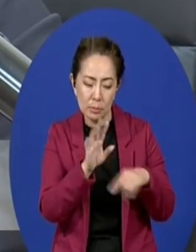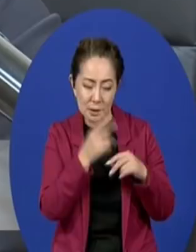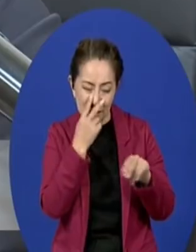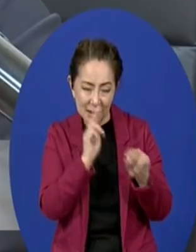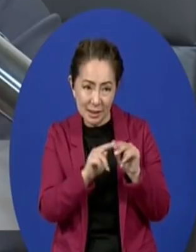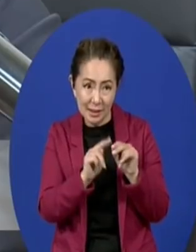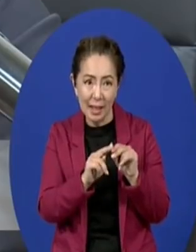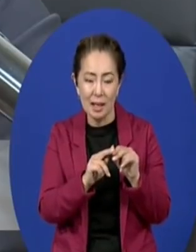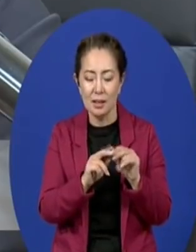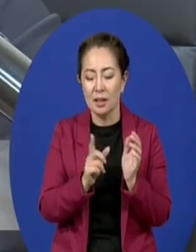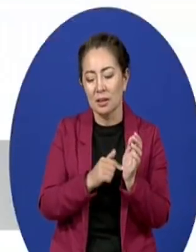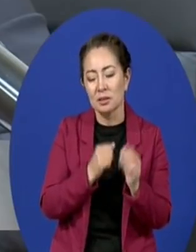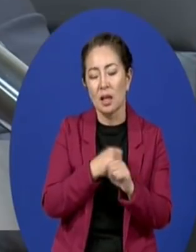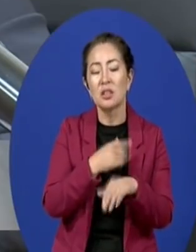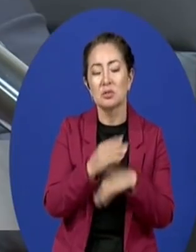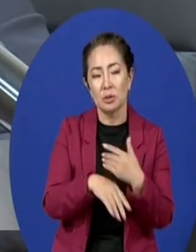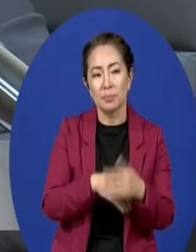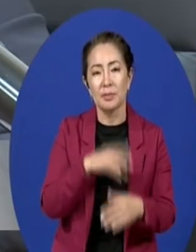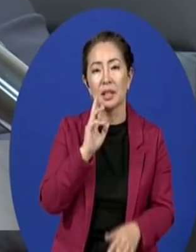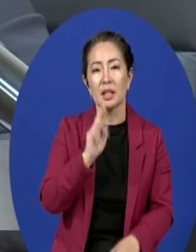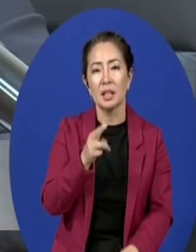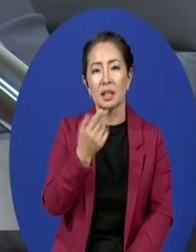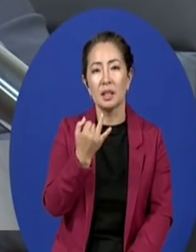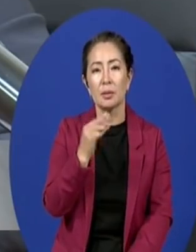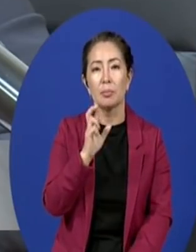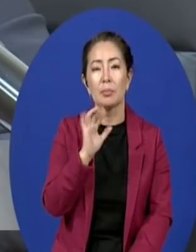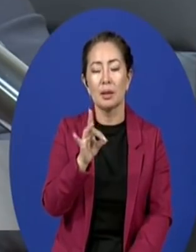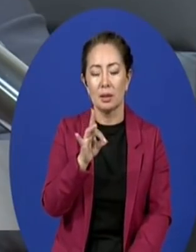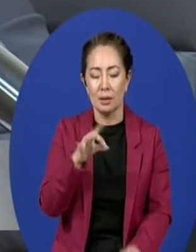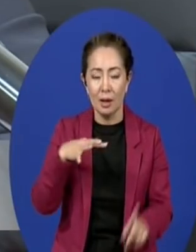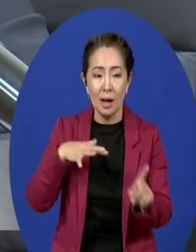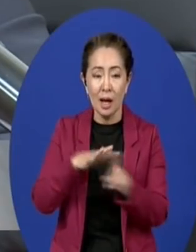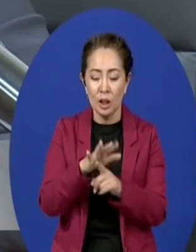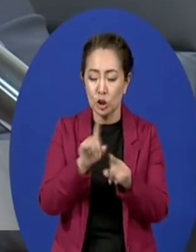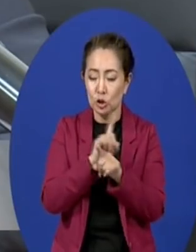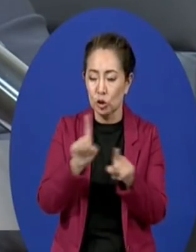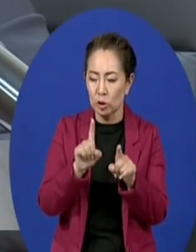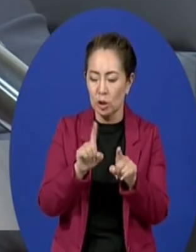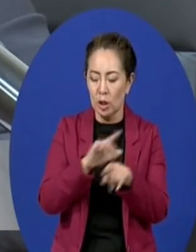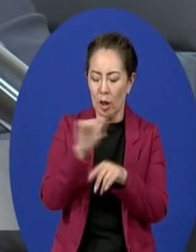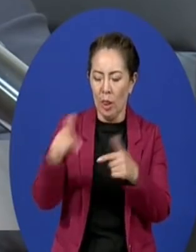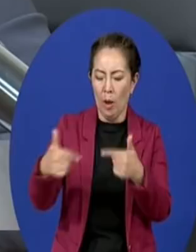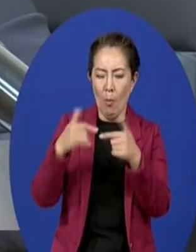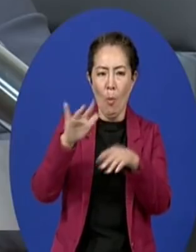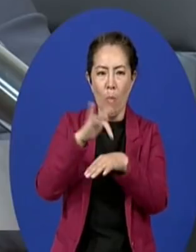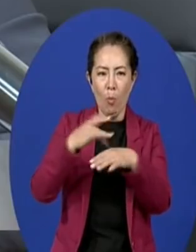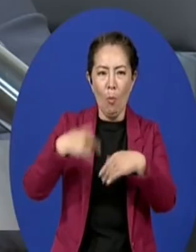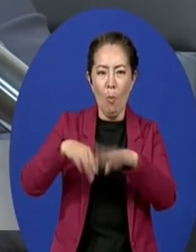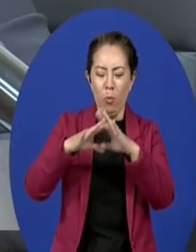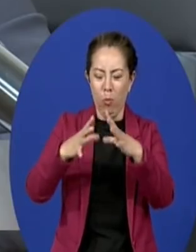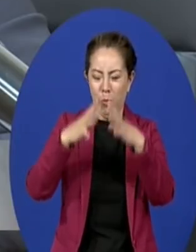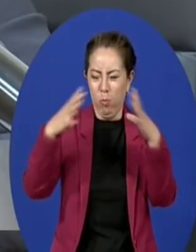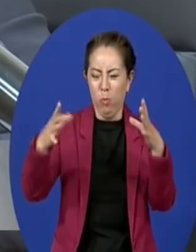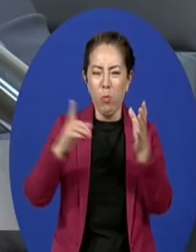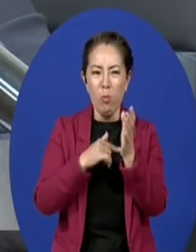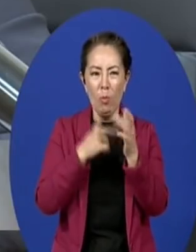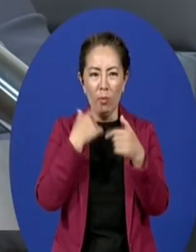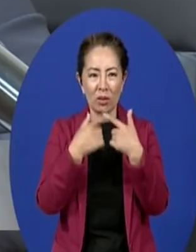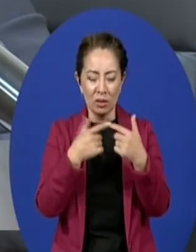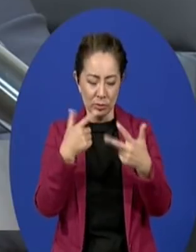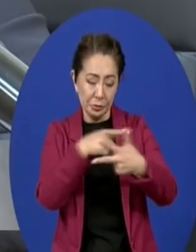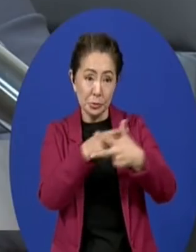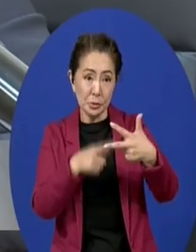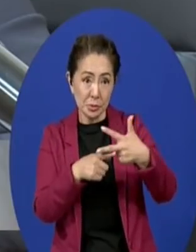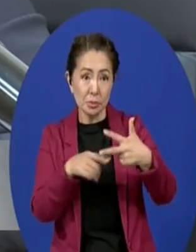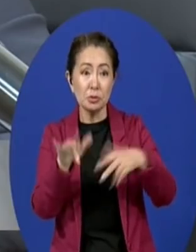шаардлагатай арга хэмжээг бол авч явдаг. Кибер халдлагын өрчлөлтөд тэмцэх төв гэсэн тийм байгууллагыг бол байгуулахар явж байгаа. Тэгэхээр энд бол одоо 3